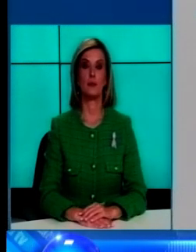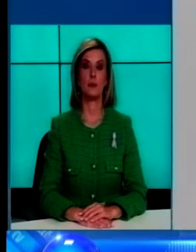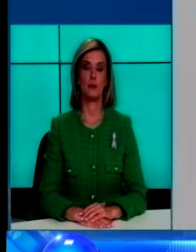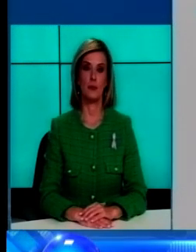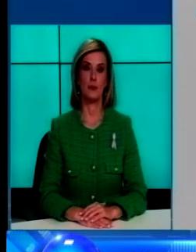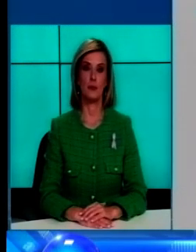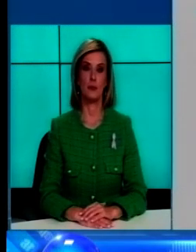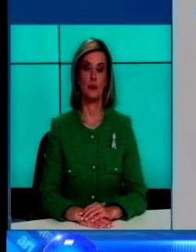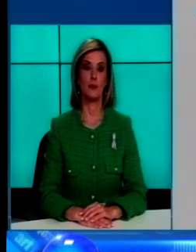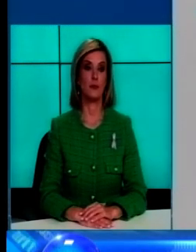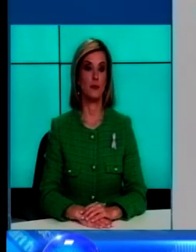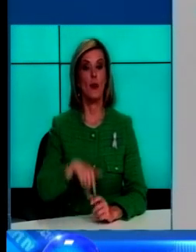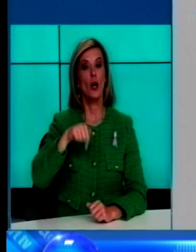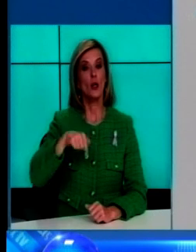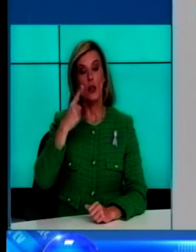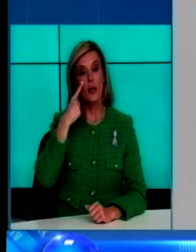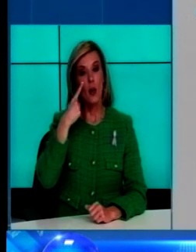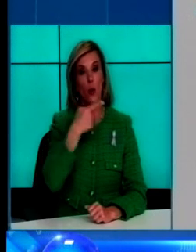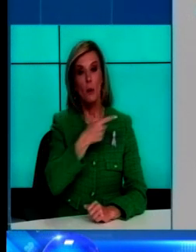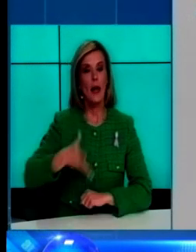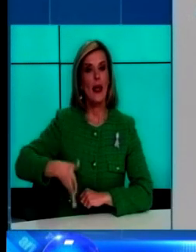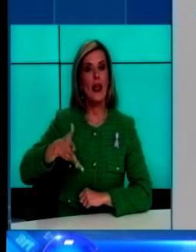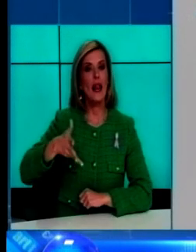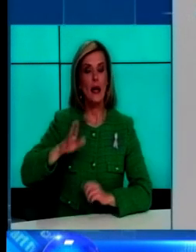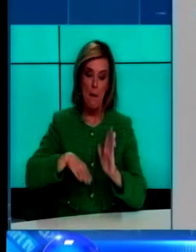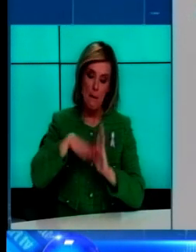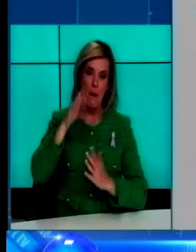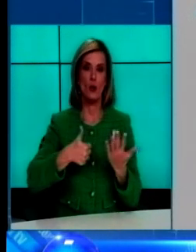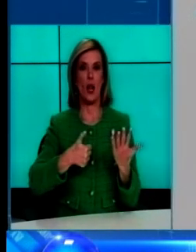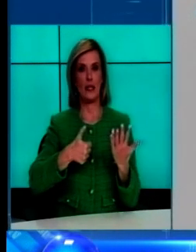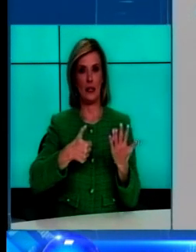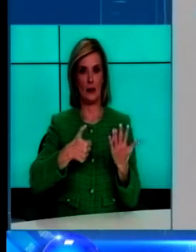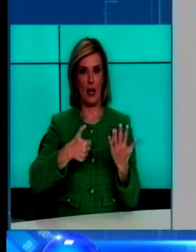η οποία αφορά τις ηλικίες άνω των 60. Αφορά τις ηλικίες άνω